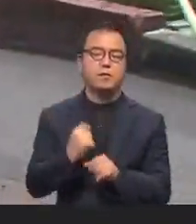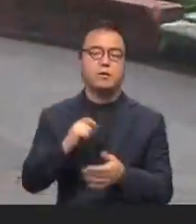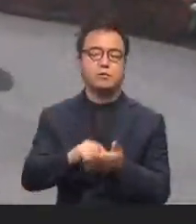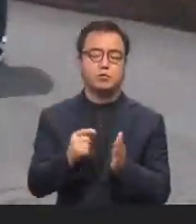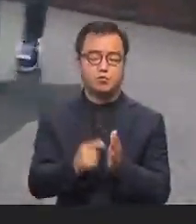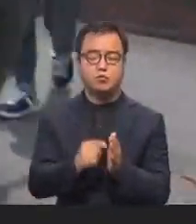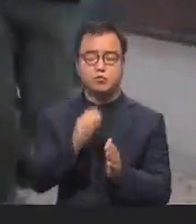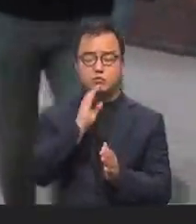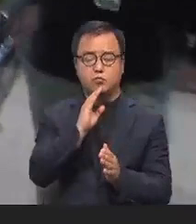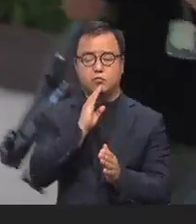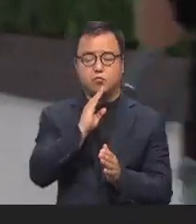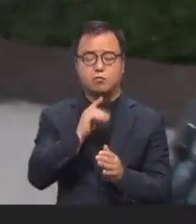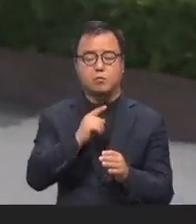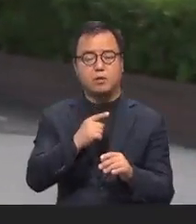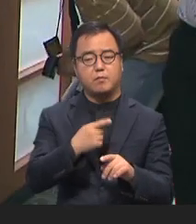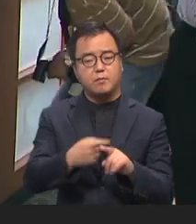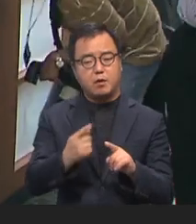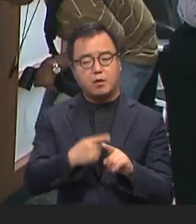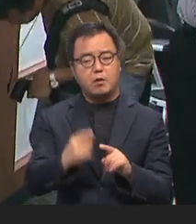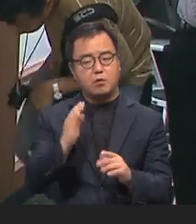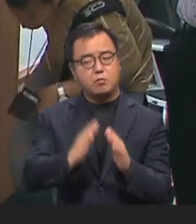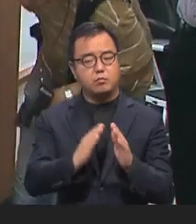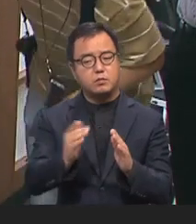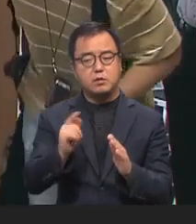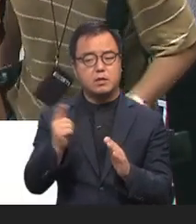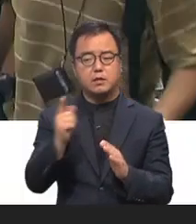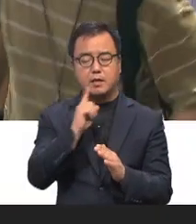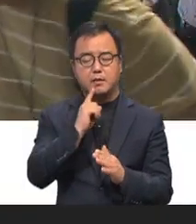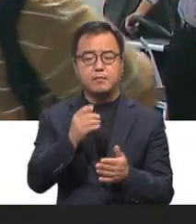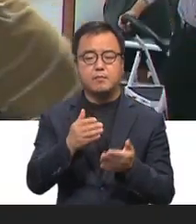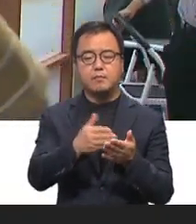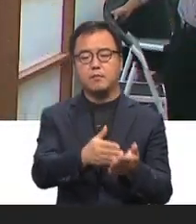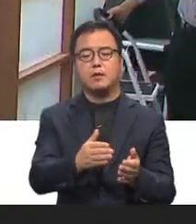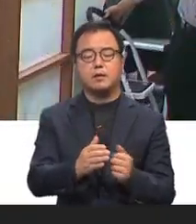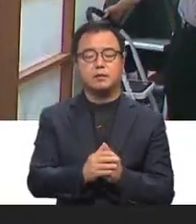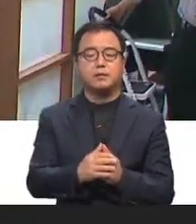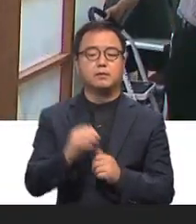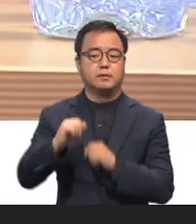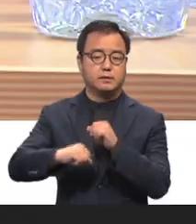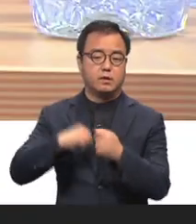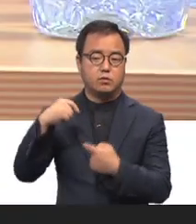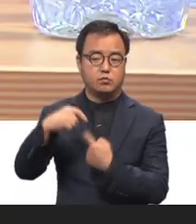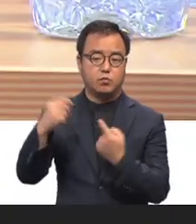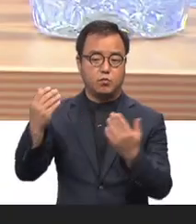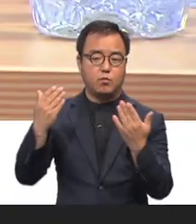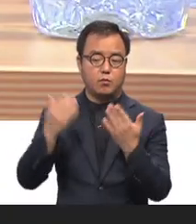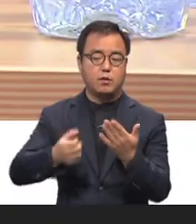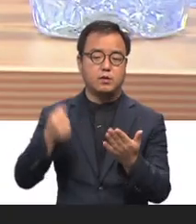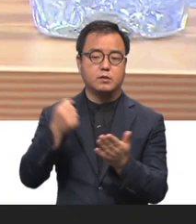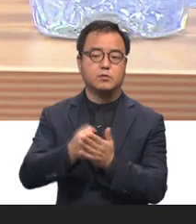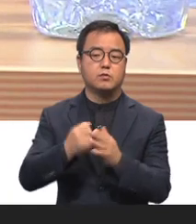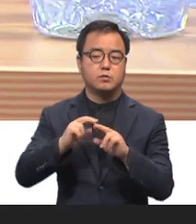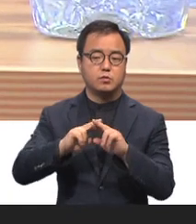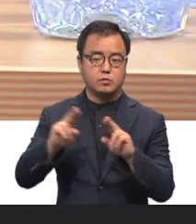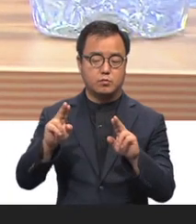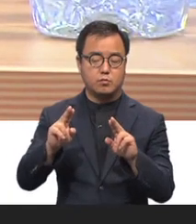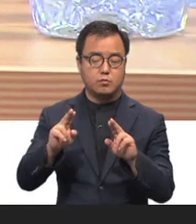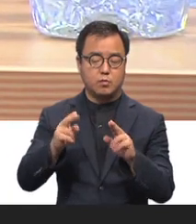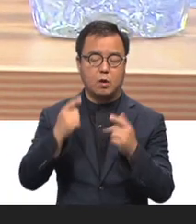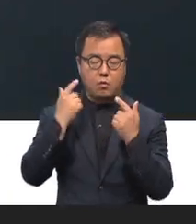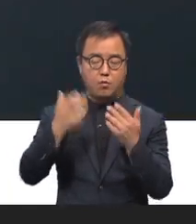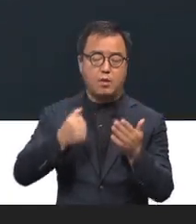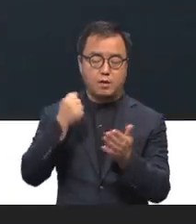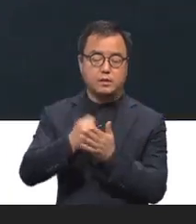평가의 공정성에 문제를 제기했습니다. 자사고들은 청문이 끝나고 지정 취소가 확정될 경우 곧바로 가처분